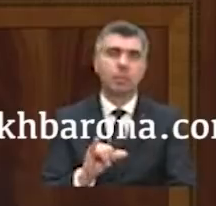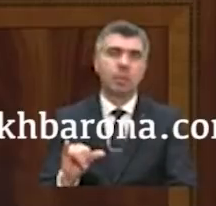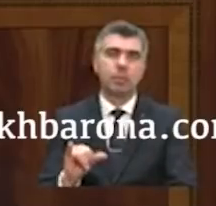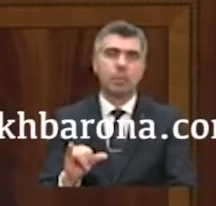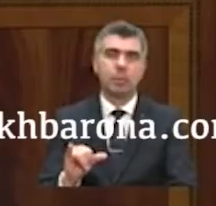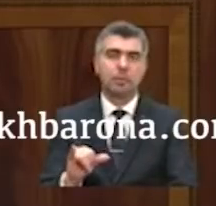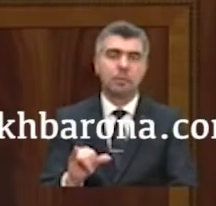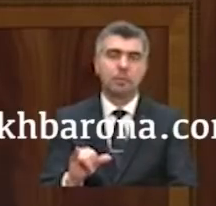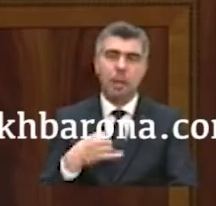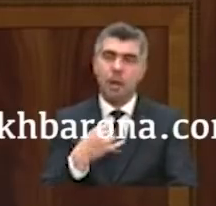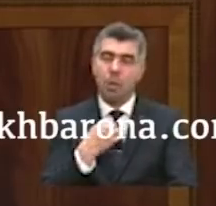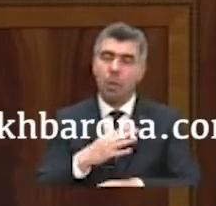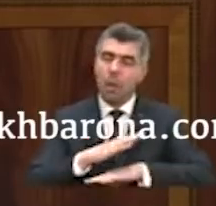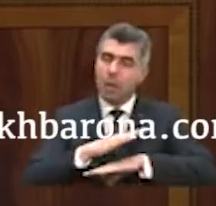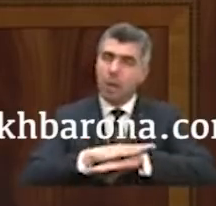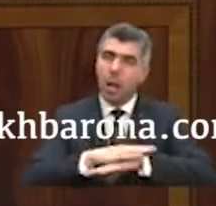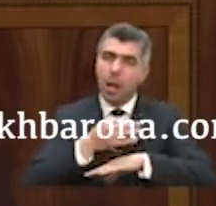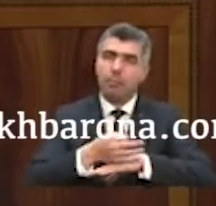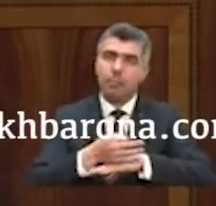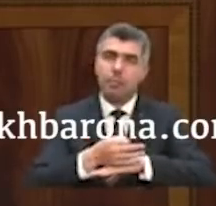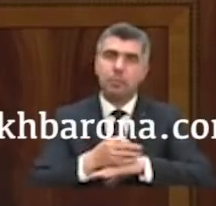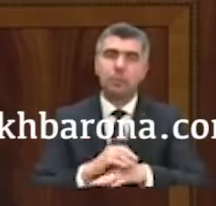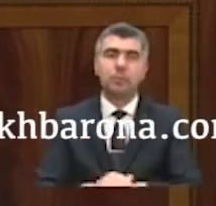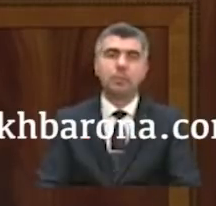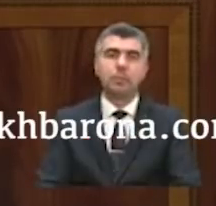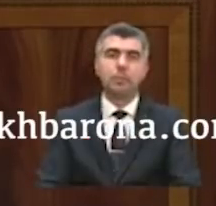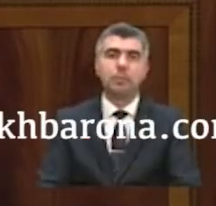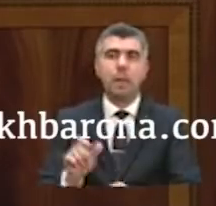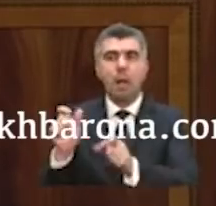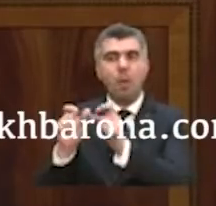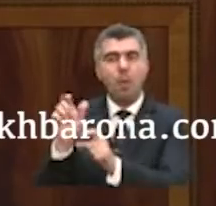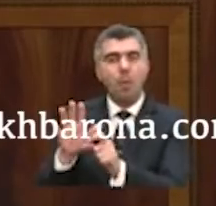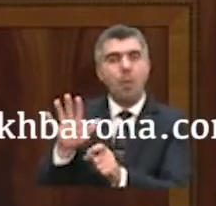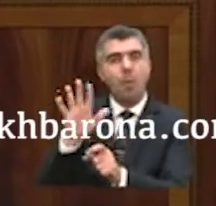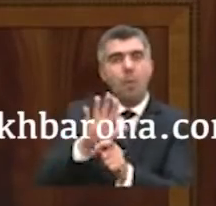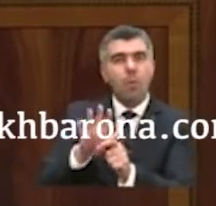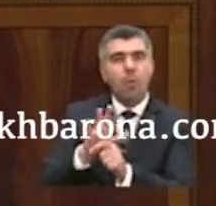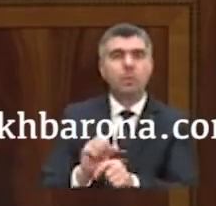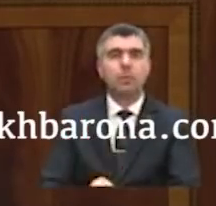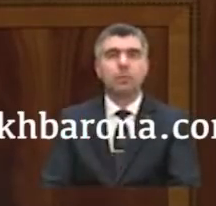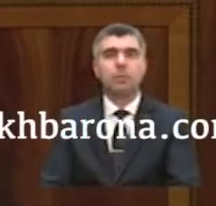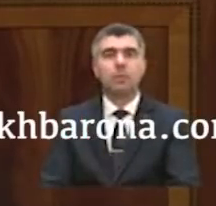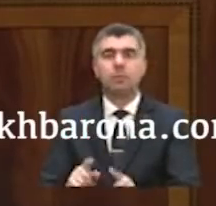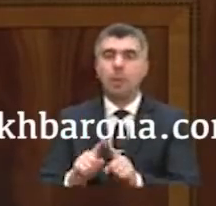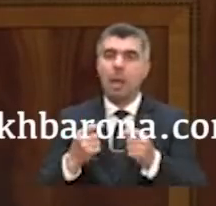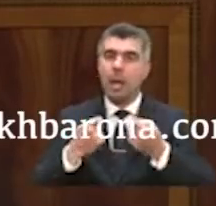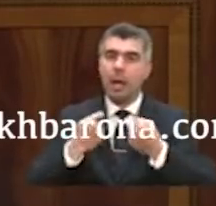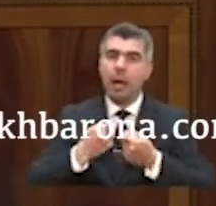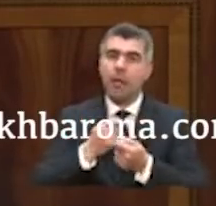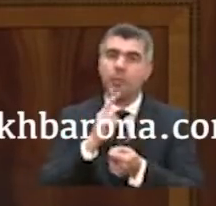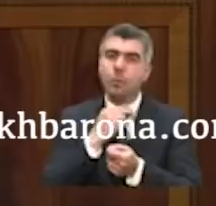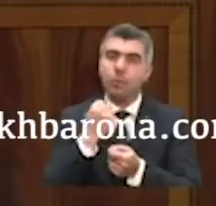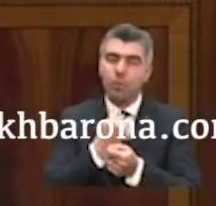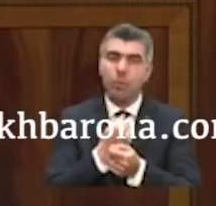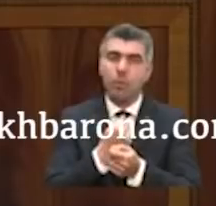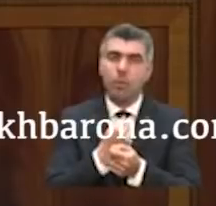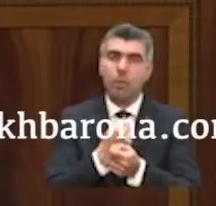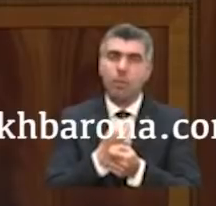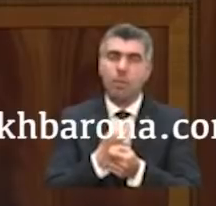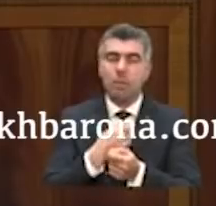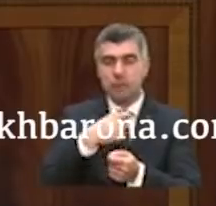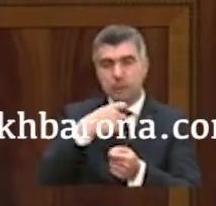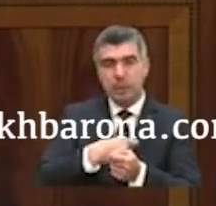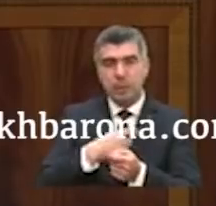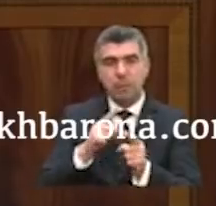يعني مع احترامي يعني المواطنين جميعا، ولكن انا كرئيس حكومه يعني انا هنا باش